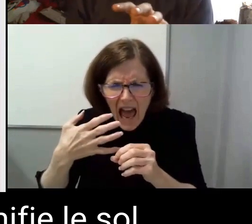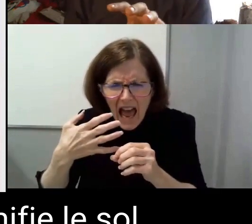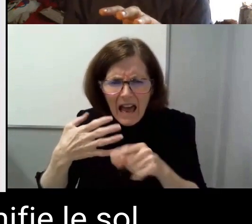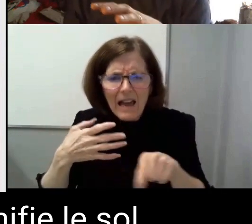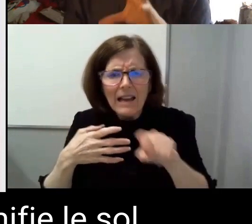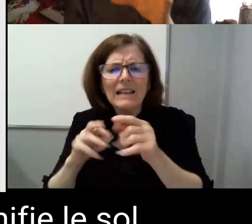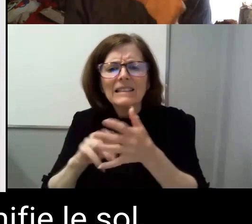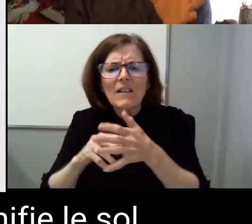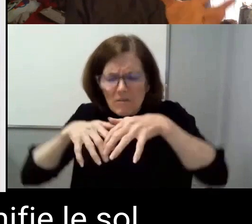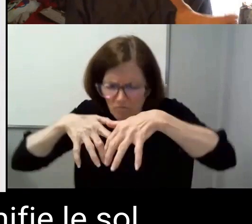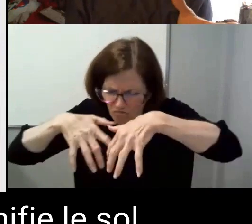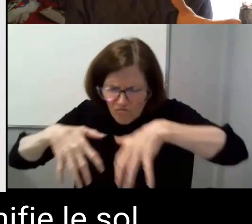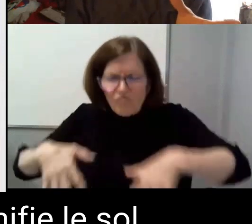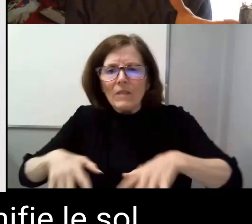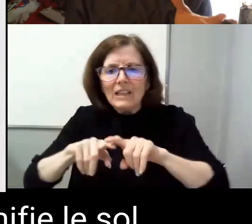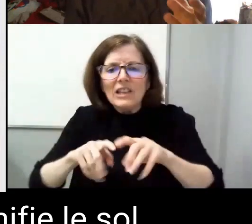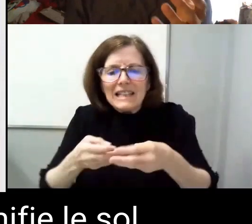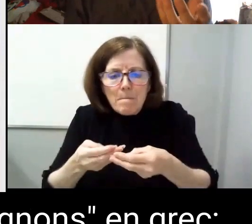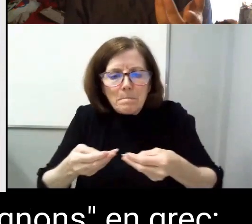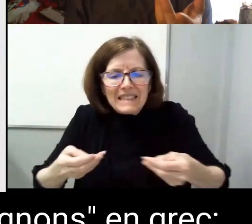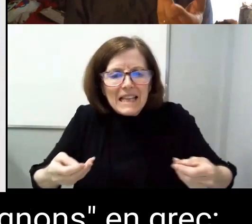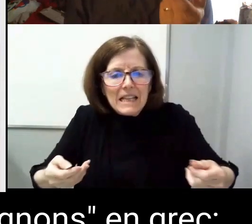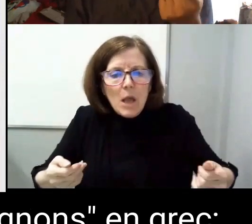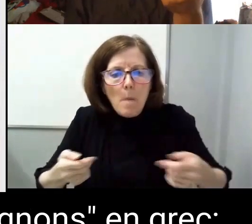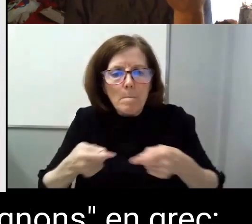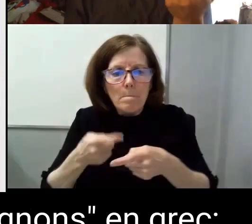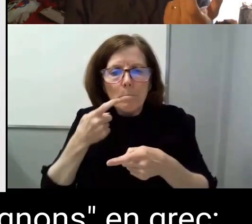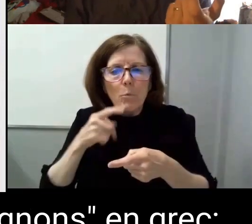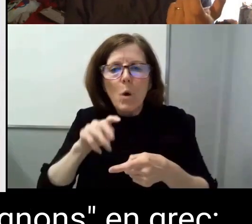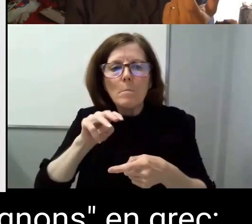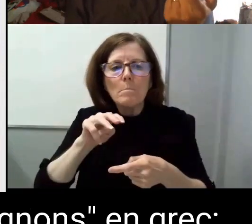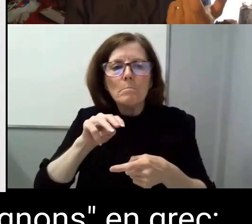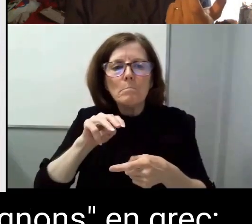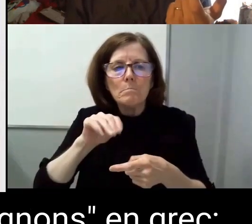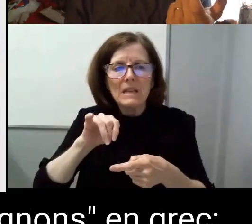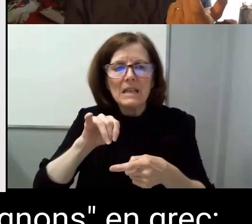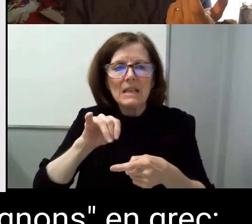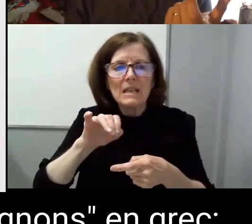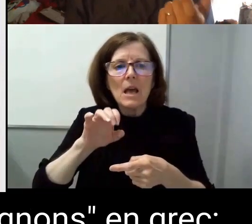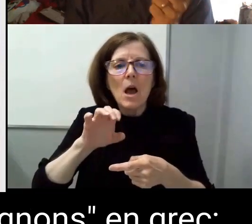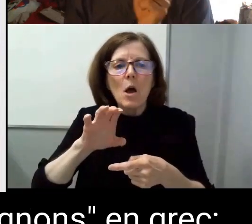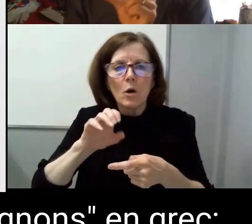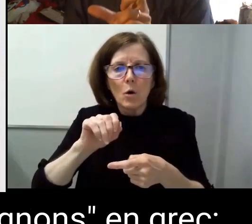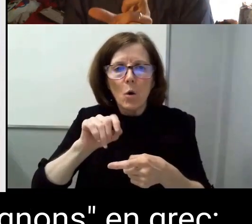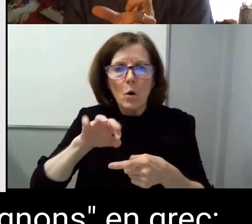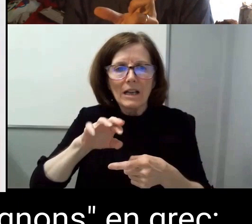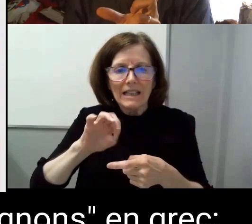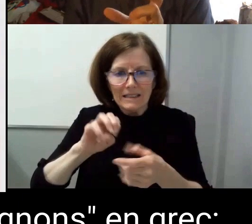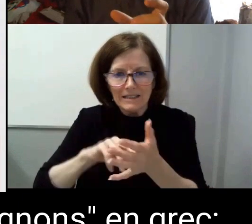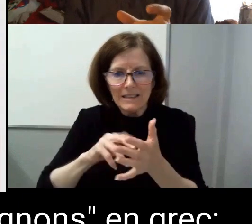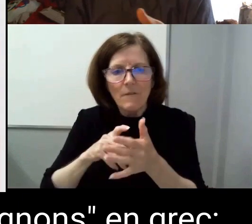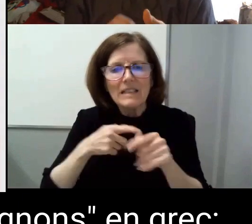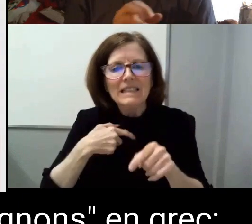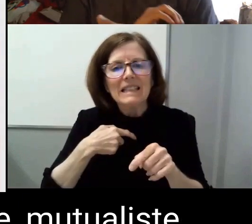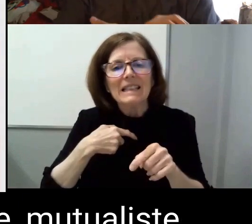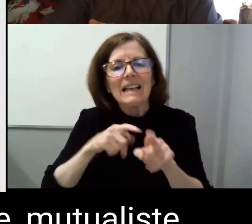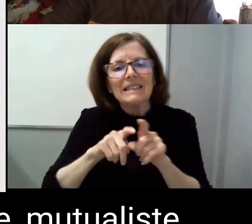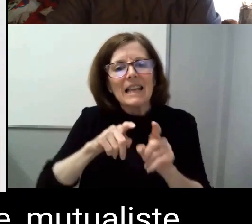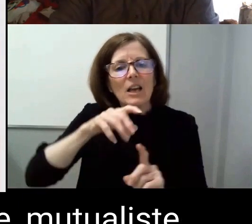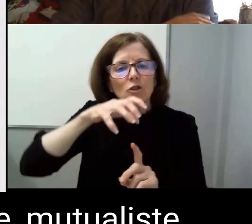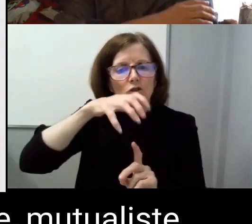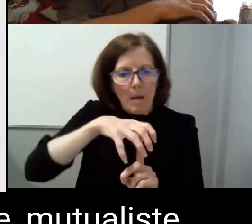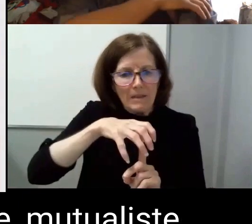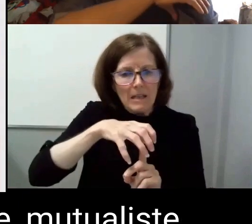c'est un mycélium de mycorhizes. Mycorhize, hein, myco comme champignon en grec, puis rhize comme racine. Puis